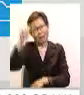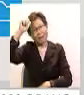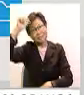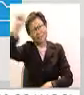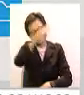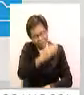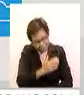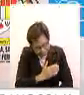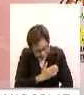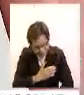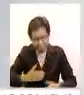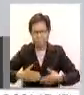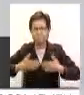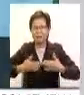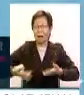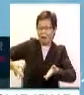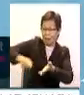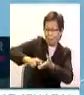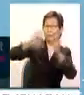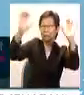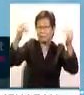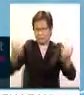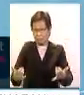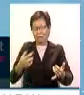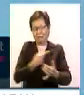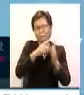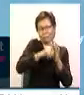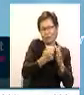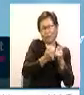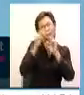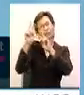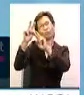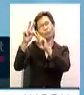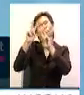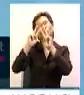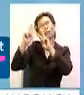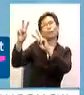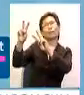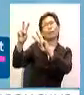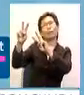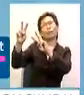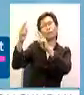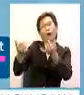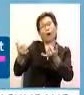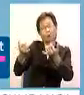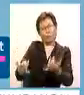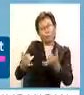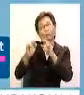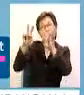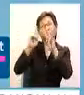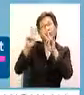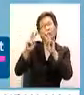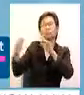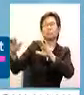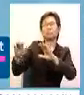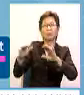Assalamualaikum dan salam sejahtera. Laporan cuaca pada malam ini, kita mulakan dengan melihat corak keadaan semasa pada ketika ini.